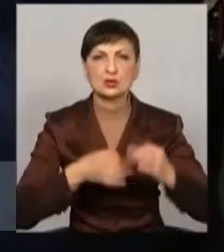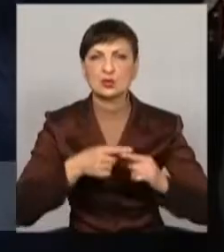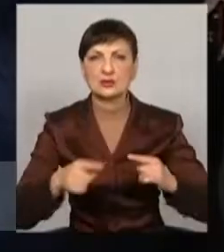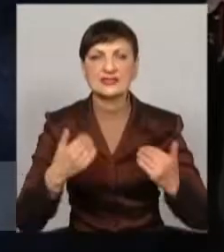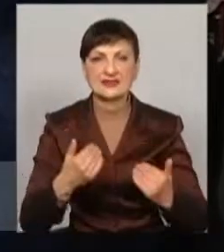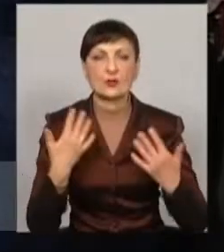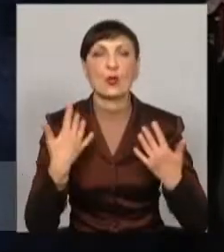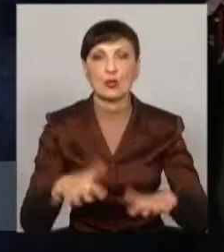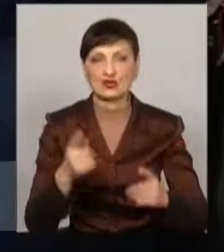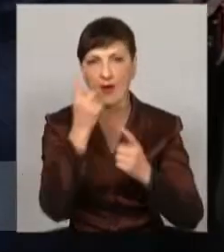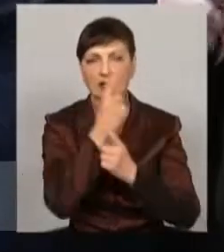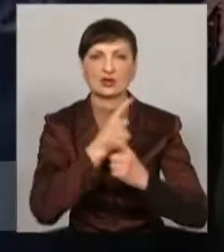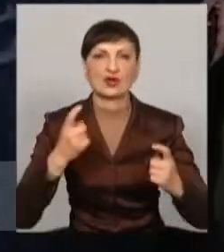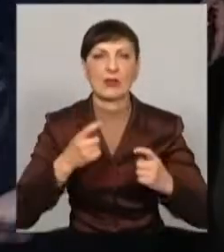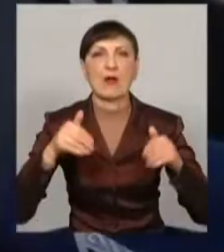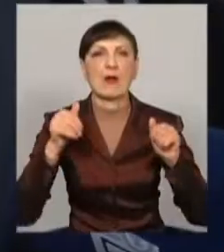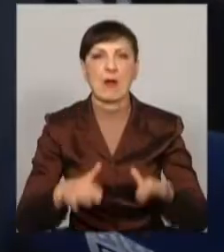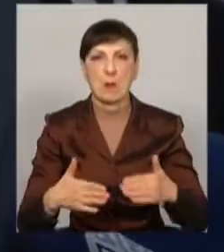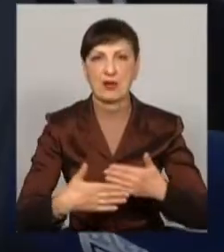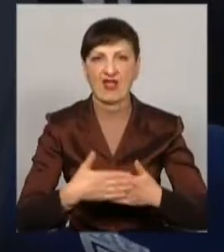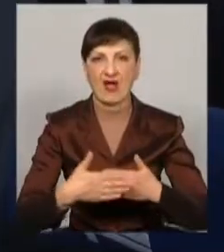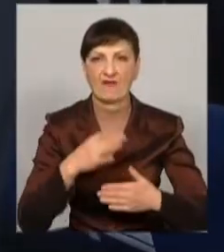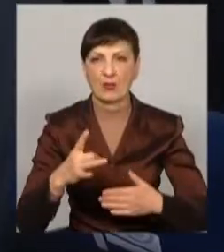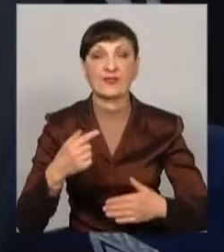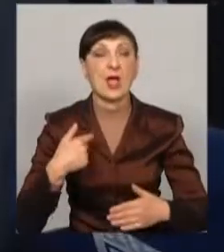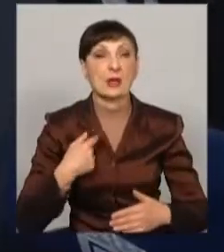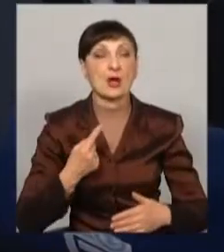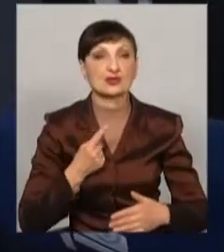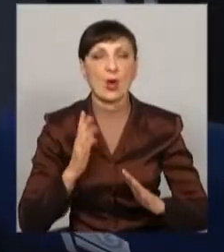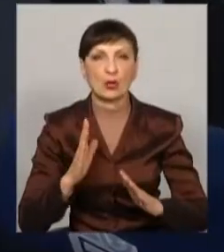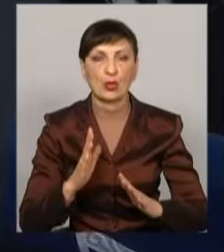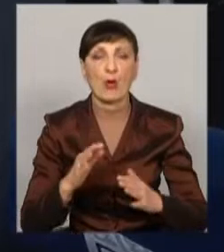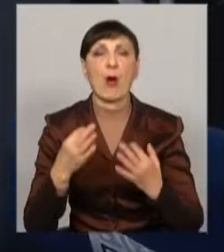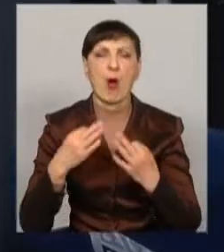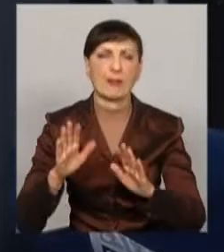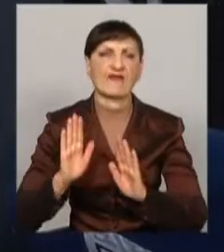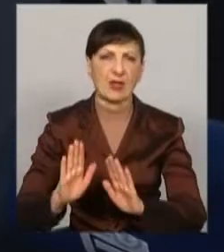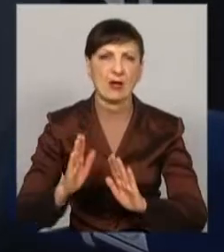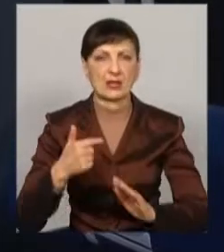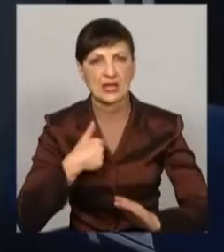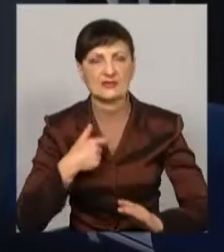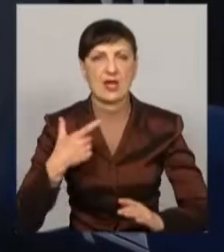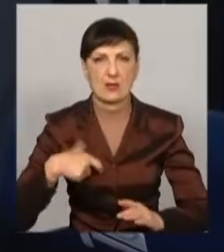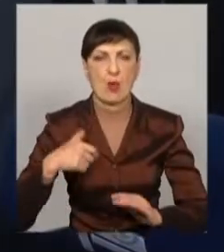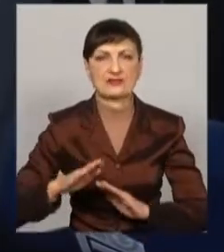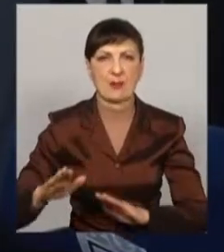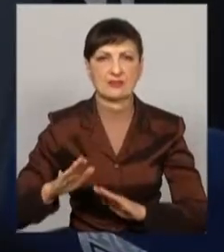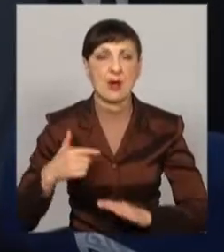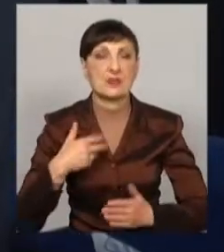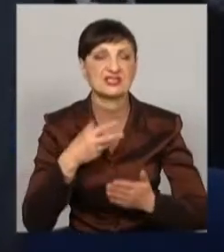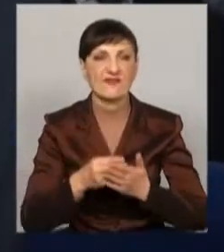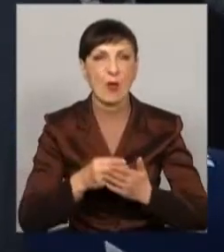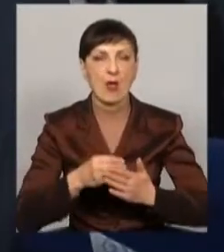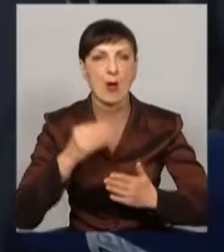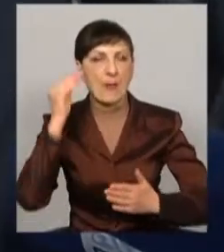сегодня состоялось оглашение приговора. Я ожидаю только оправдания для себя и для Олжаса Абишева. Мы свою позицию